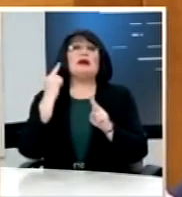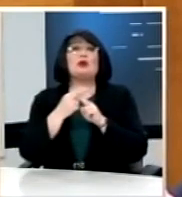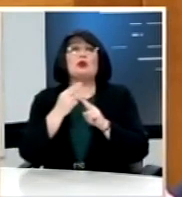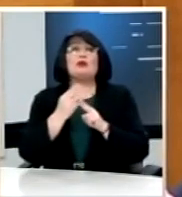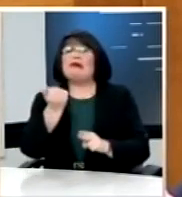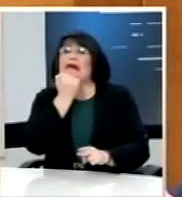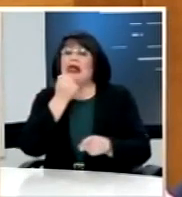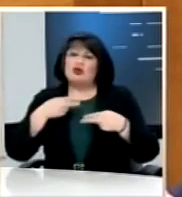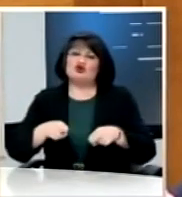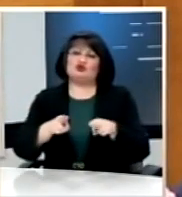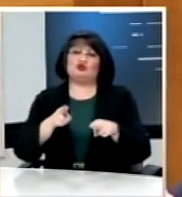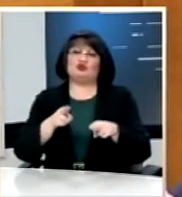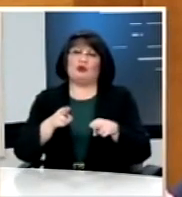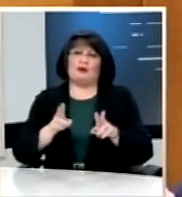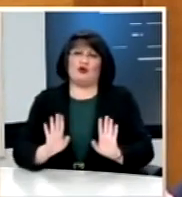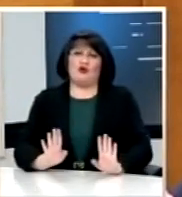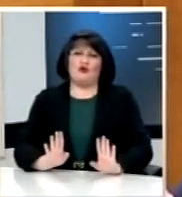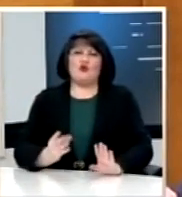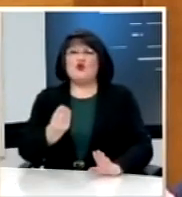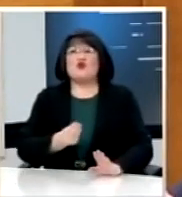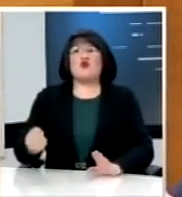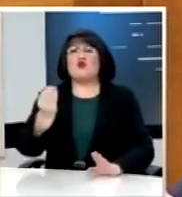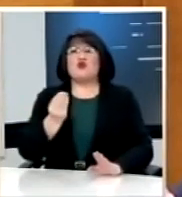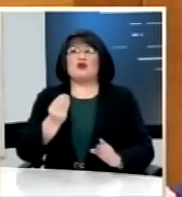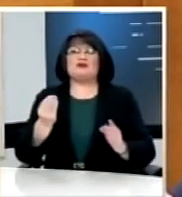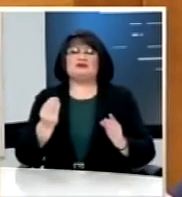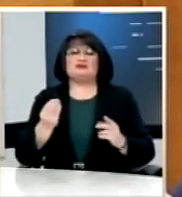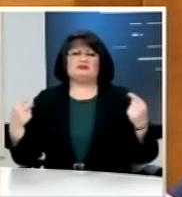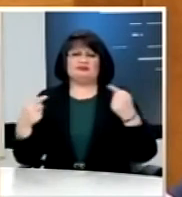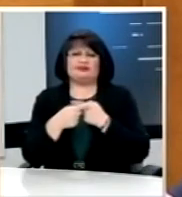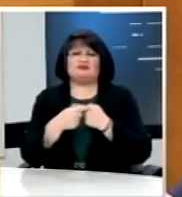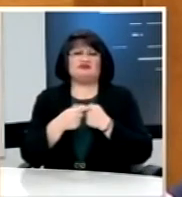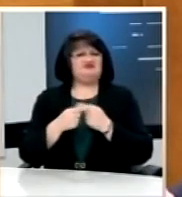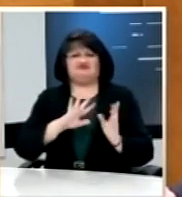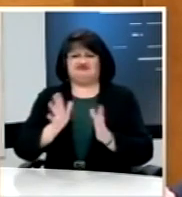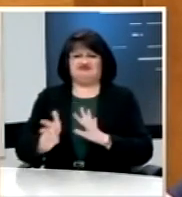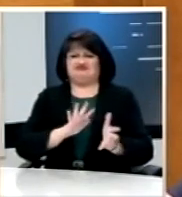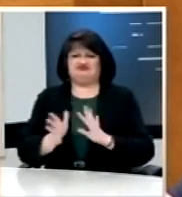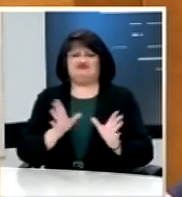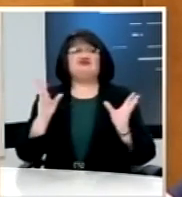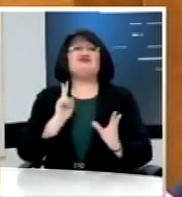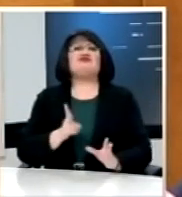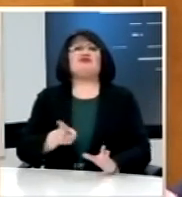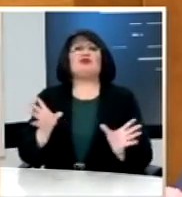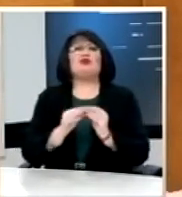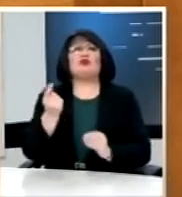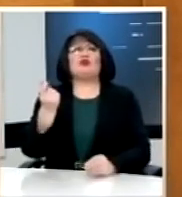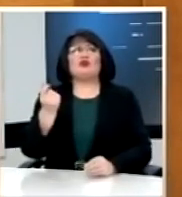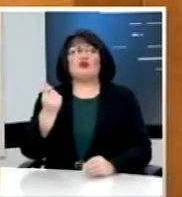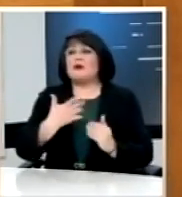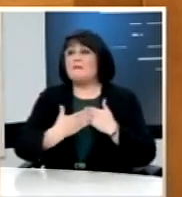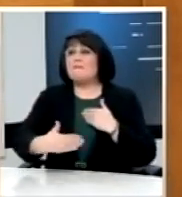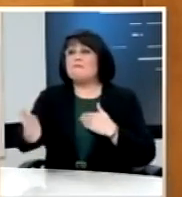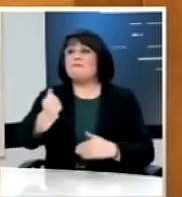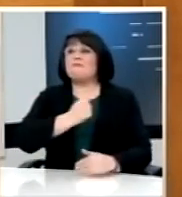είναι σε λάθος κατεύθυνση. Παράγει μεγαλύτερες αντιφάσεις και κινδύνους για την οικονομία σε μια